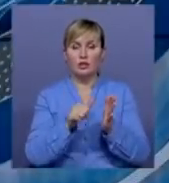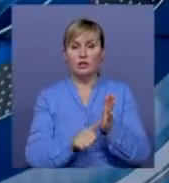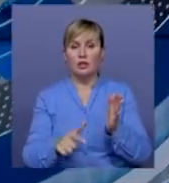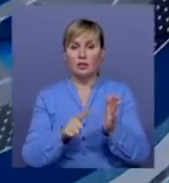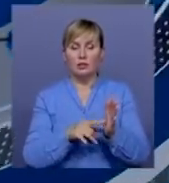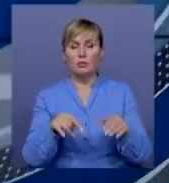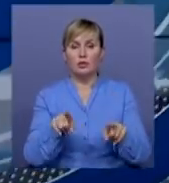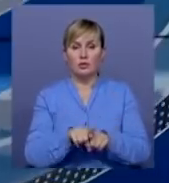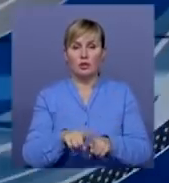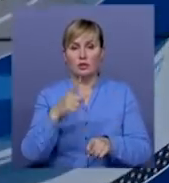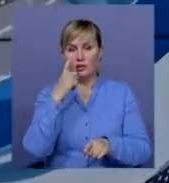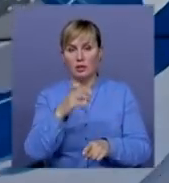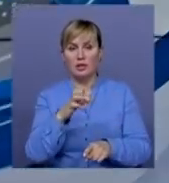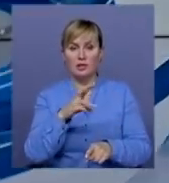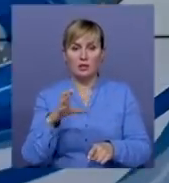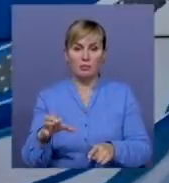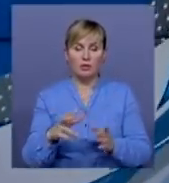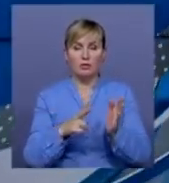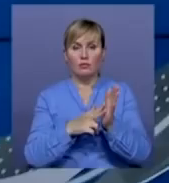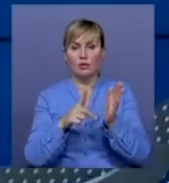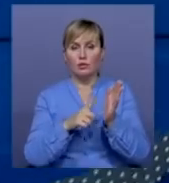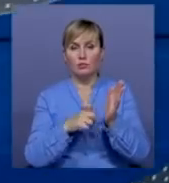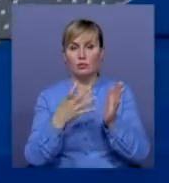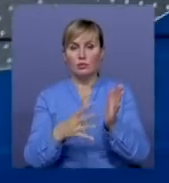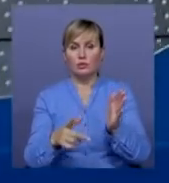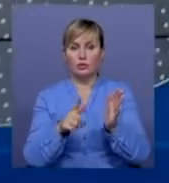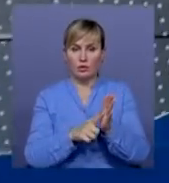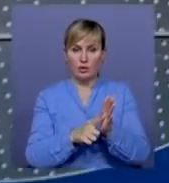266-39-67, а также отправлять смс-сообщение на наш WhatsApp